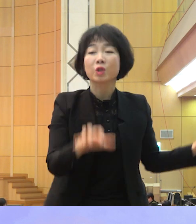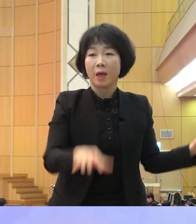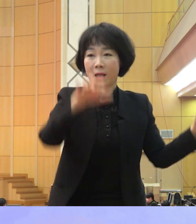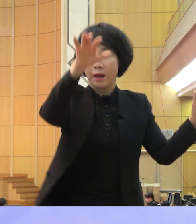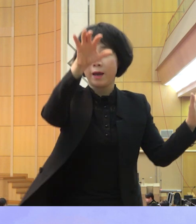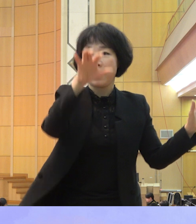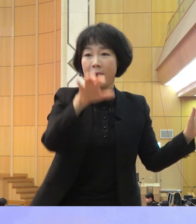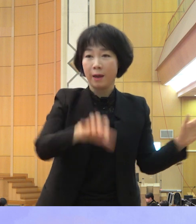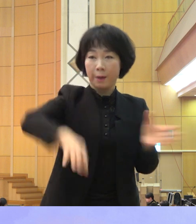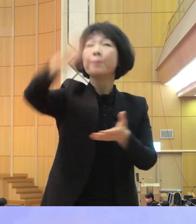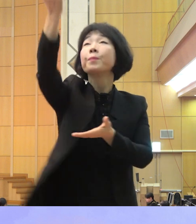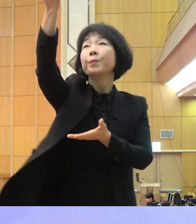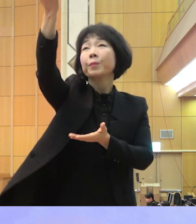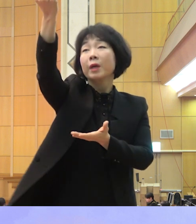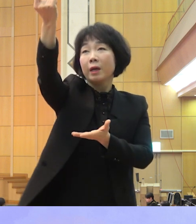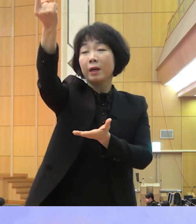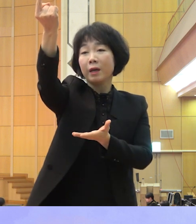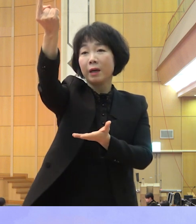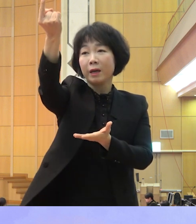이곳에